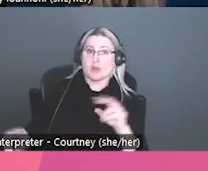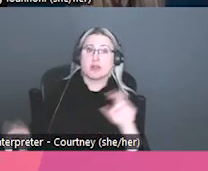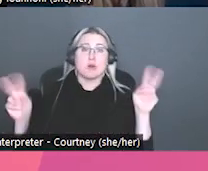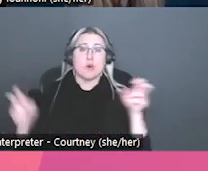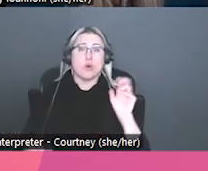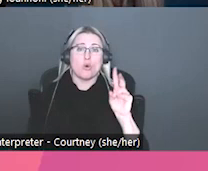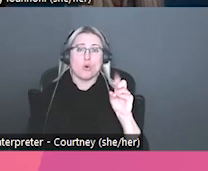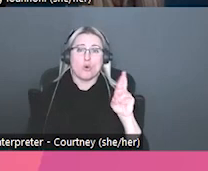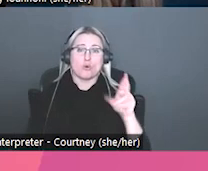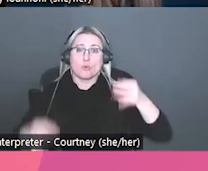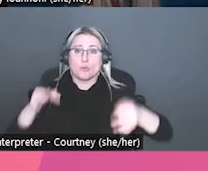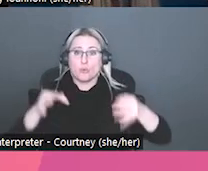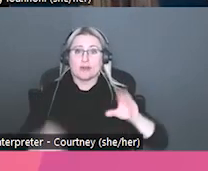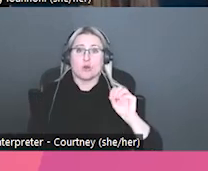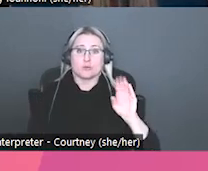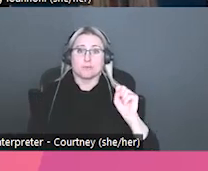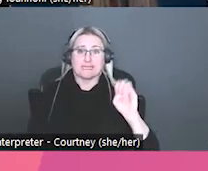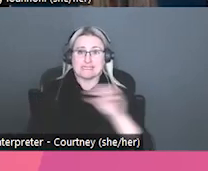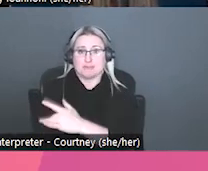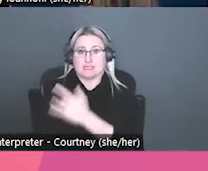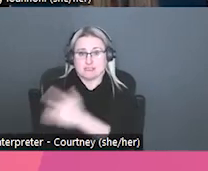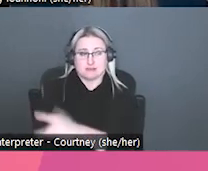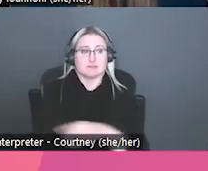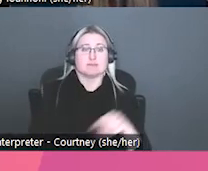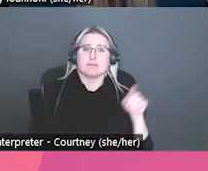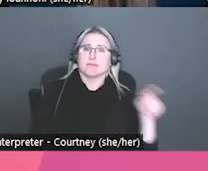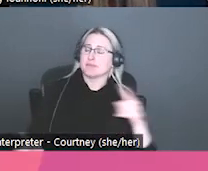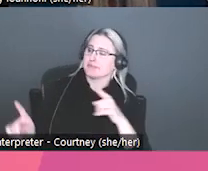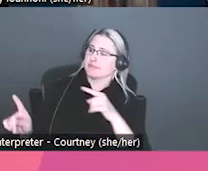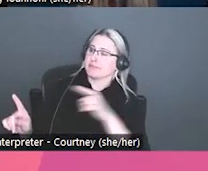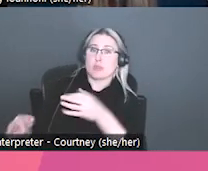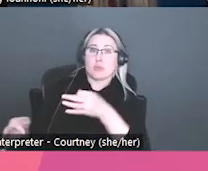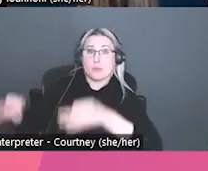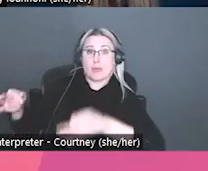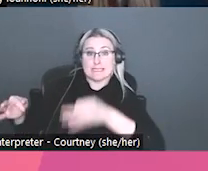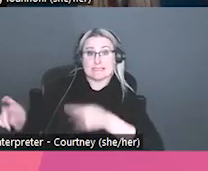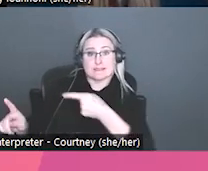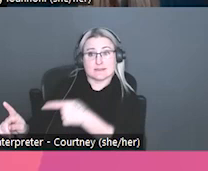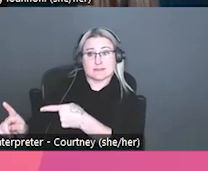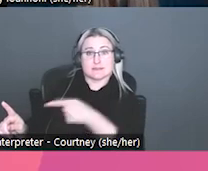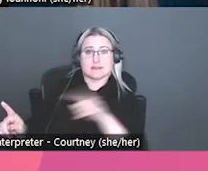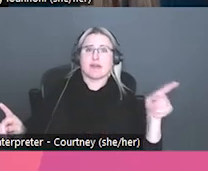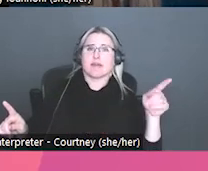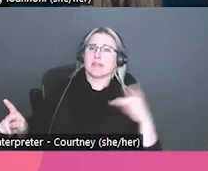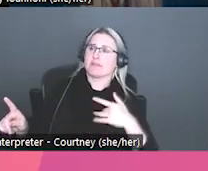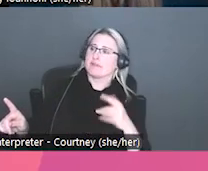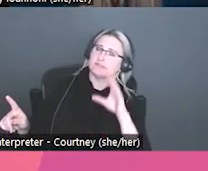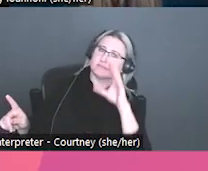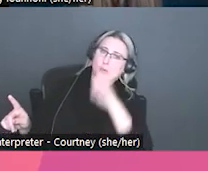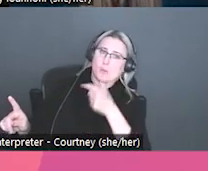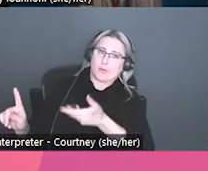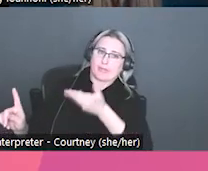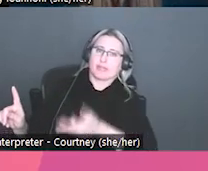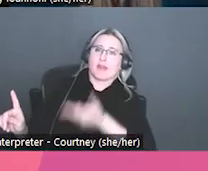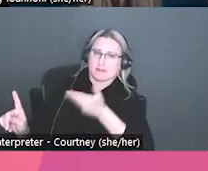sur la vécu des patients, comme ils le disent, obèses et en surpoids, pour dire que cela a un impact sur la